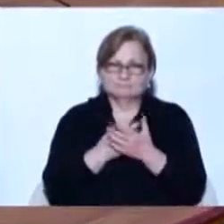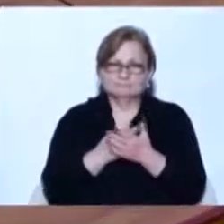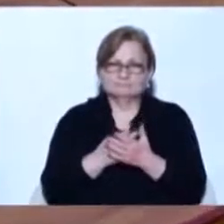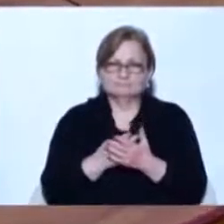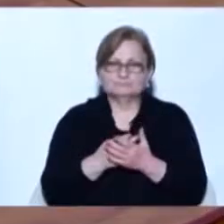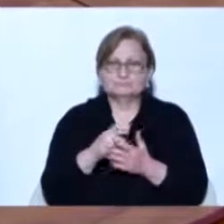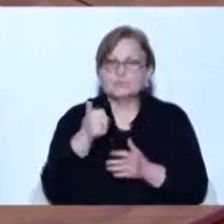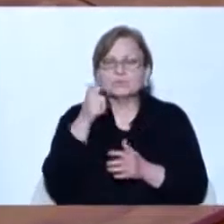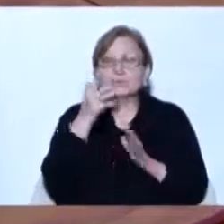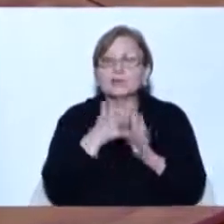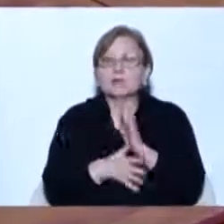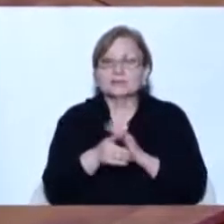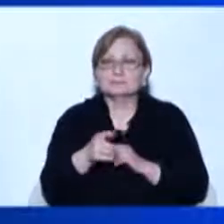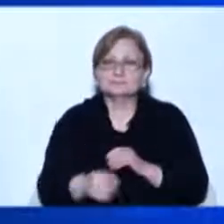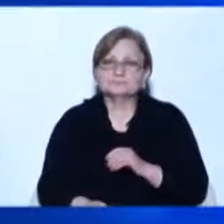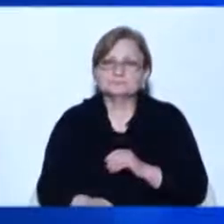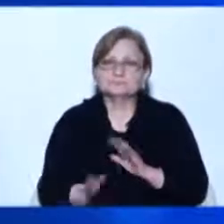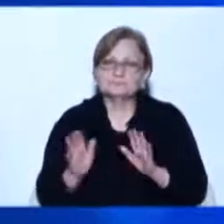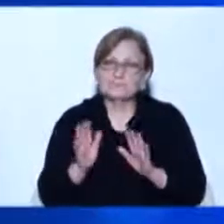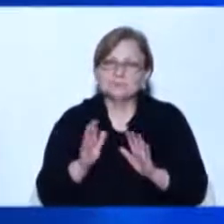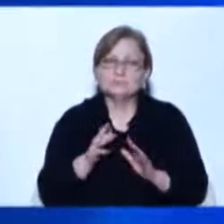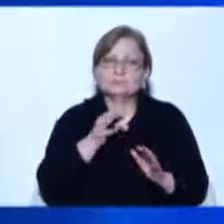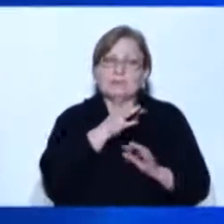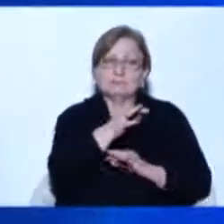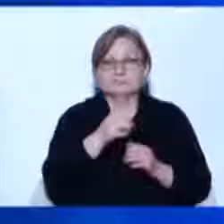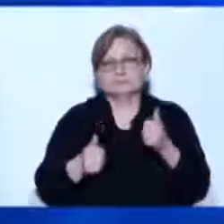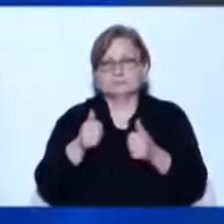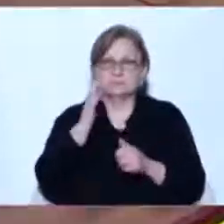როგორ გამოიცნობ. და პასუხებიც შევადაროთ.